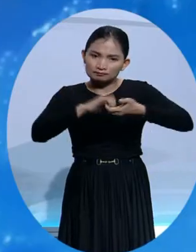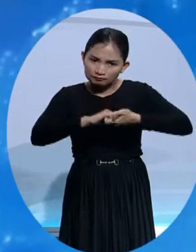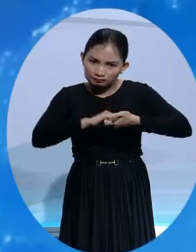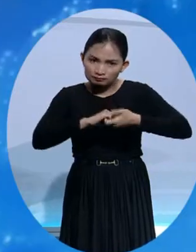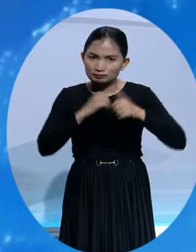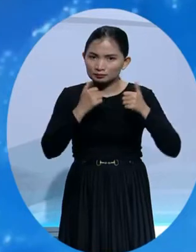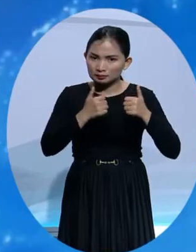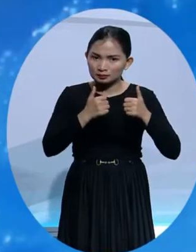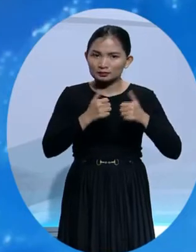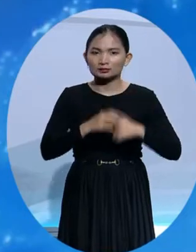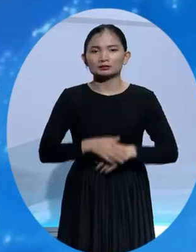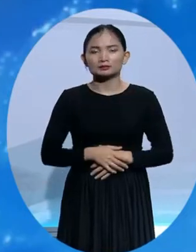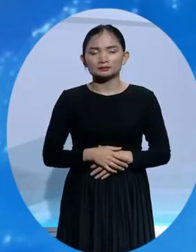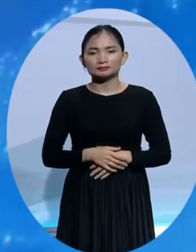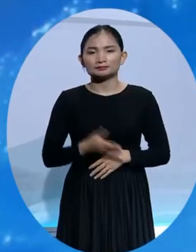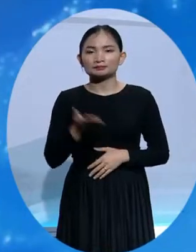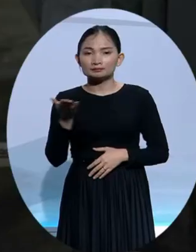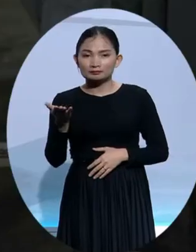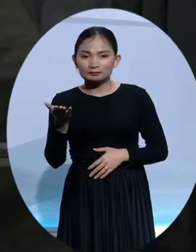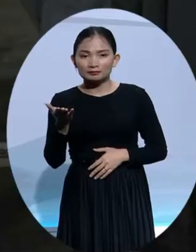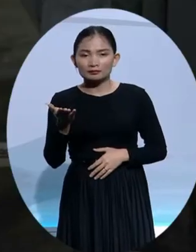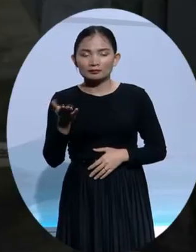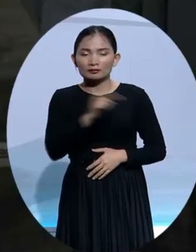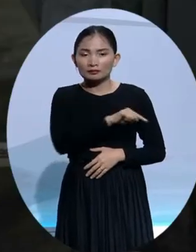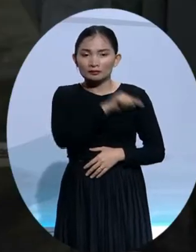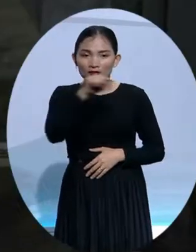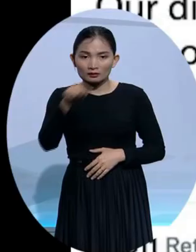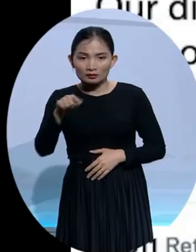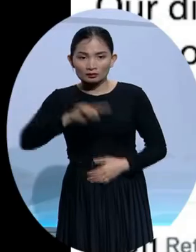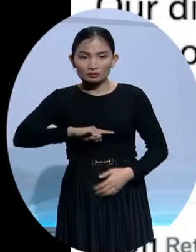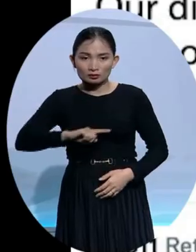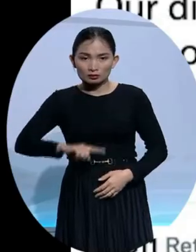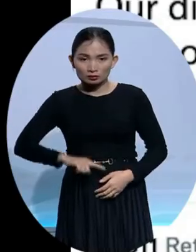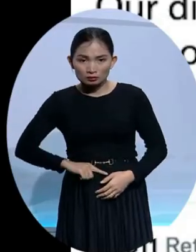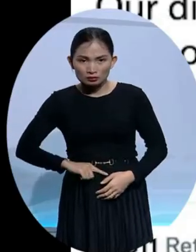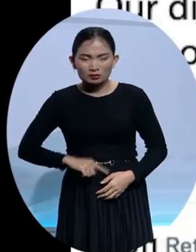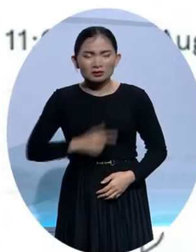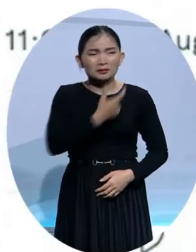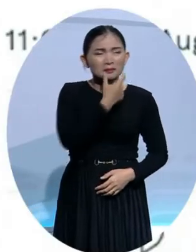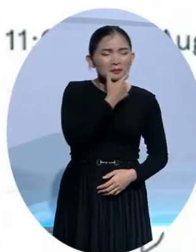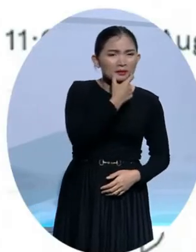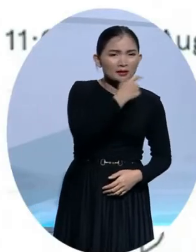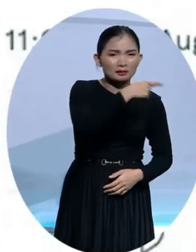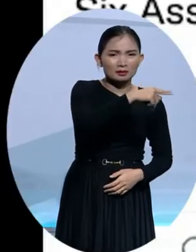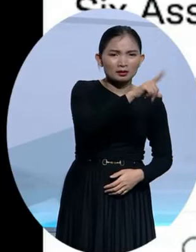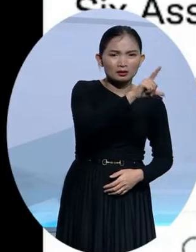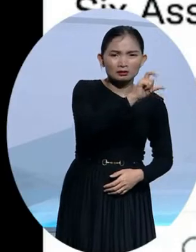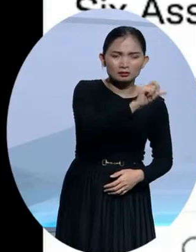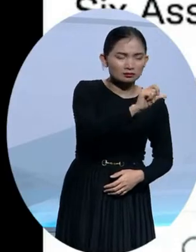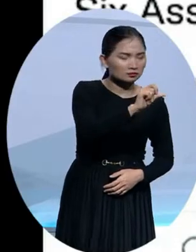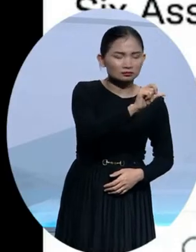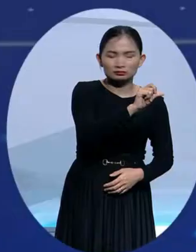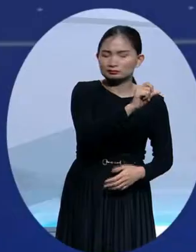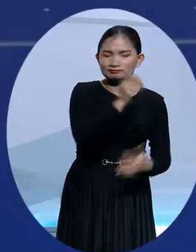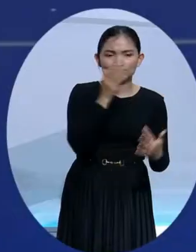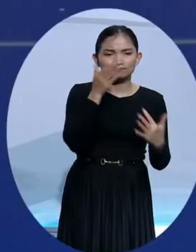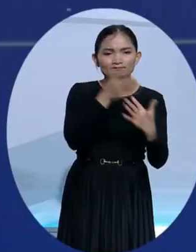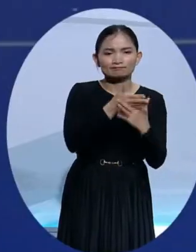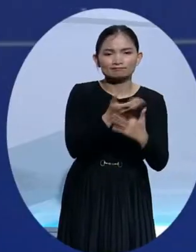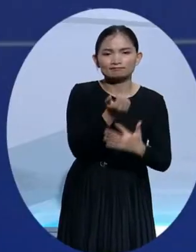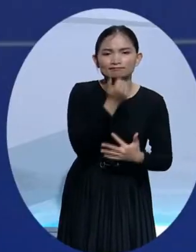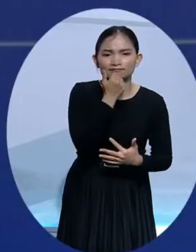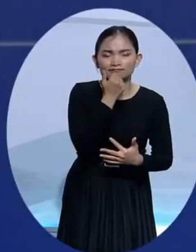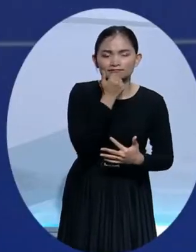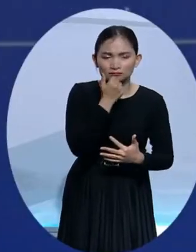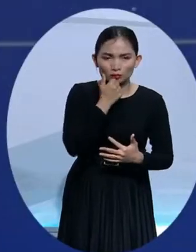Mỹ tại Trung Quốc Nicholas Burns. Theo thông cáo, chuyến thăm của bà Pelosi là sự vi phạm nghiêm trọng nguyên tắc một Trung Quốc cùng